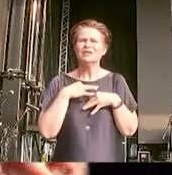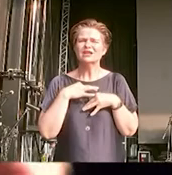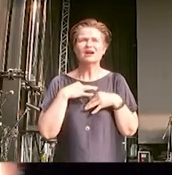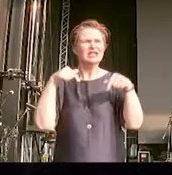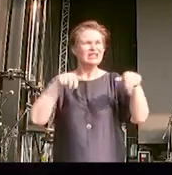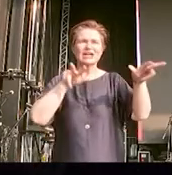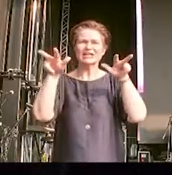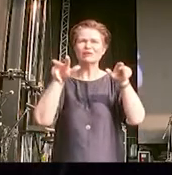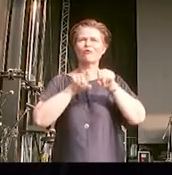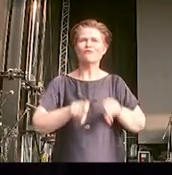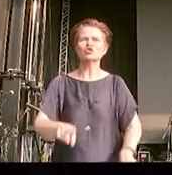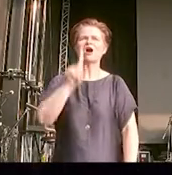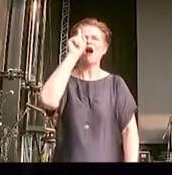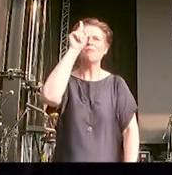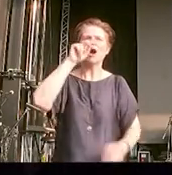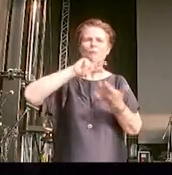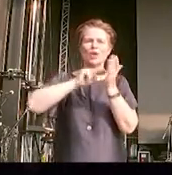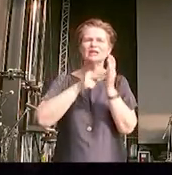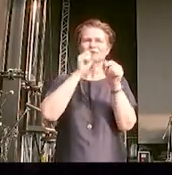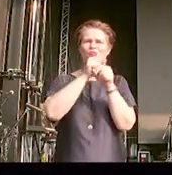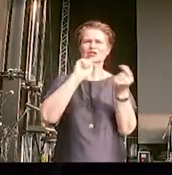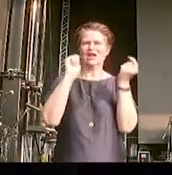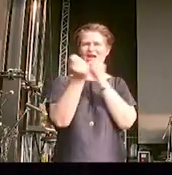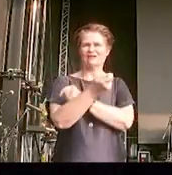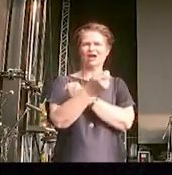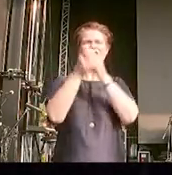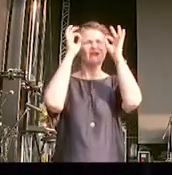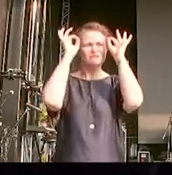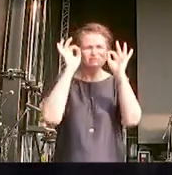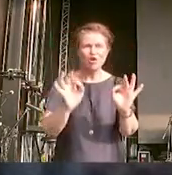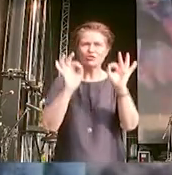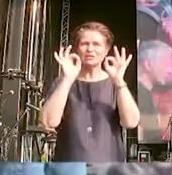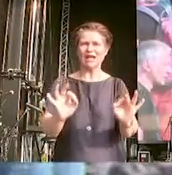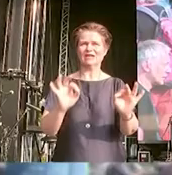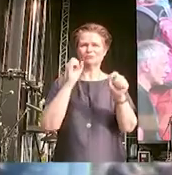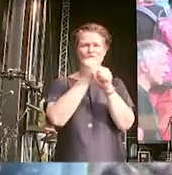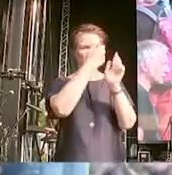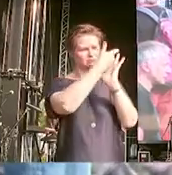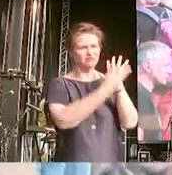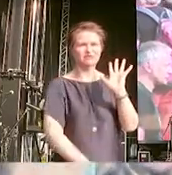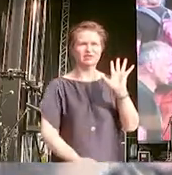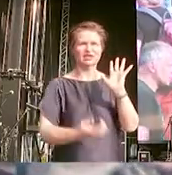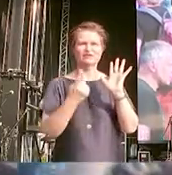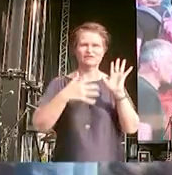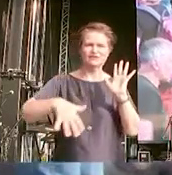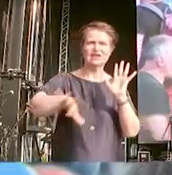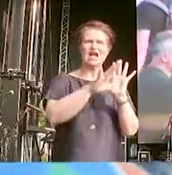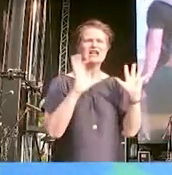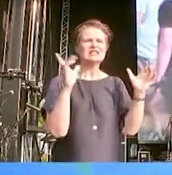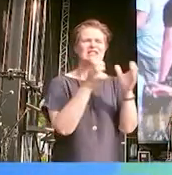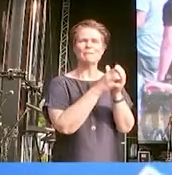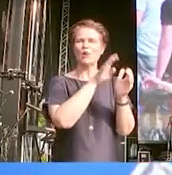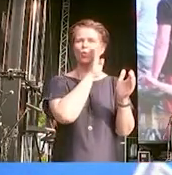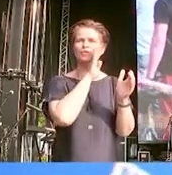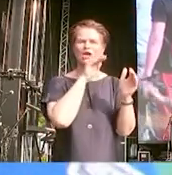hier regiert, aber die Politik muss sich ändern, muss konkret werden. Und deswegen müssen diese Sammelunterkünfte weg.